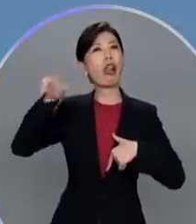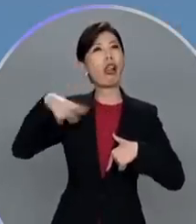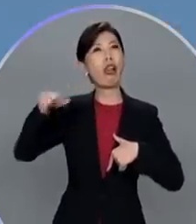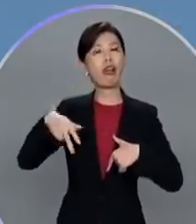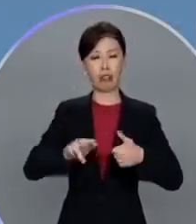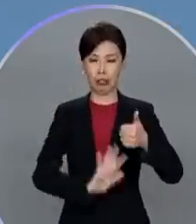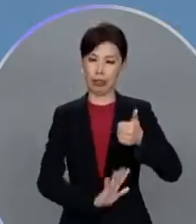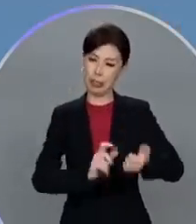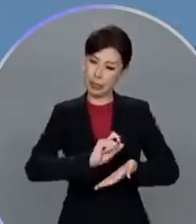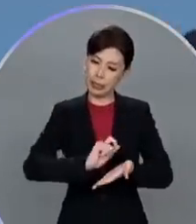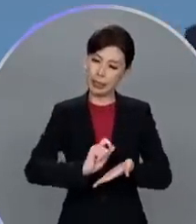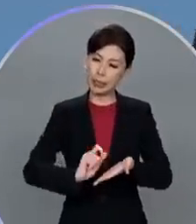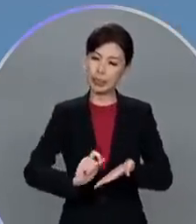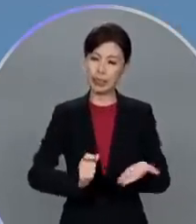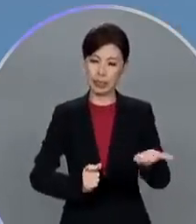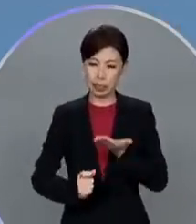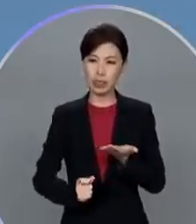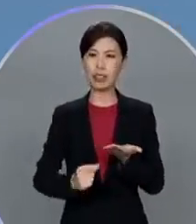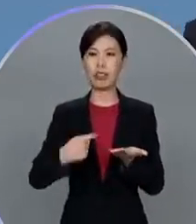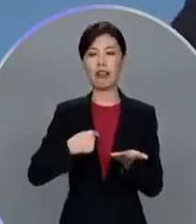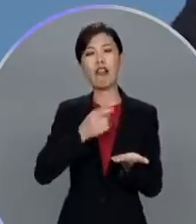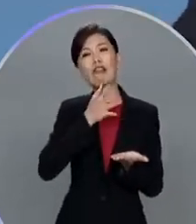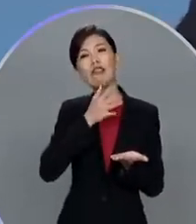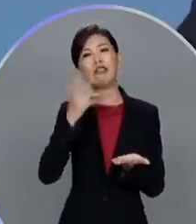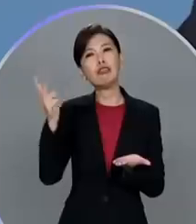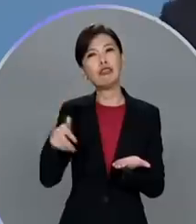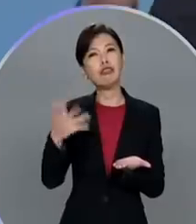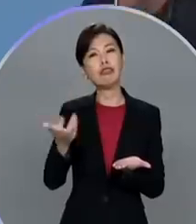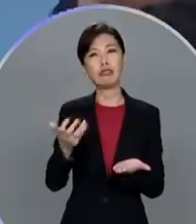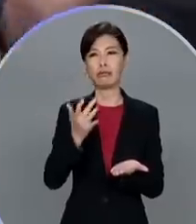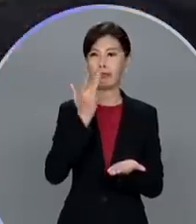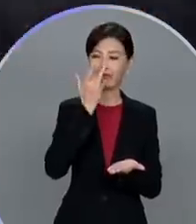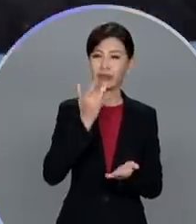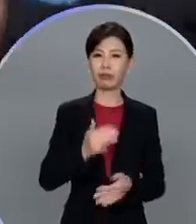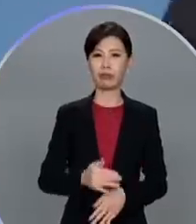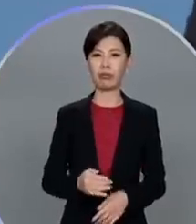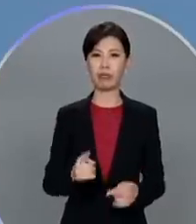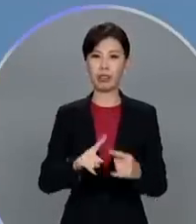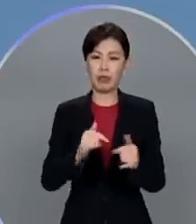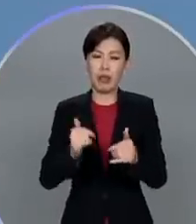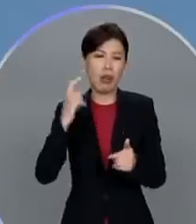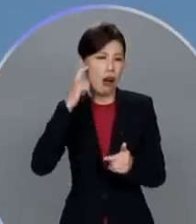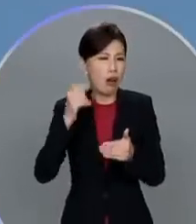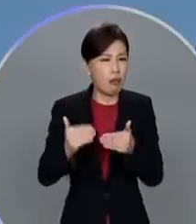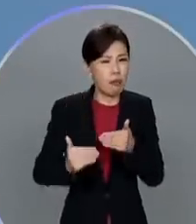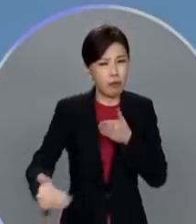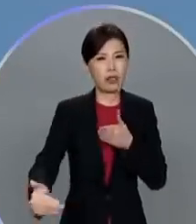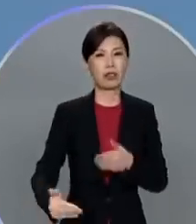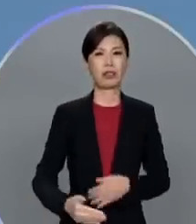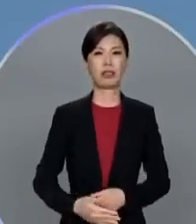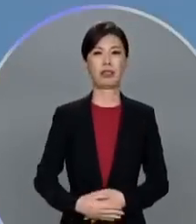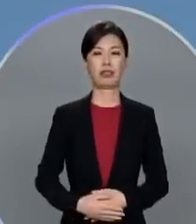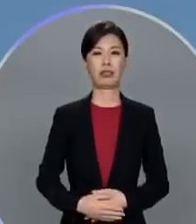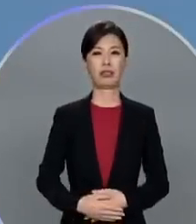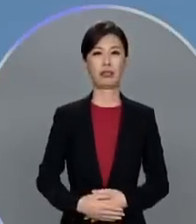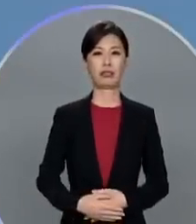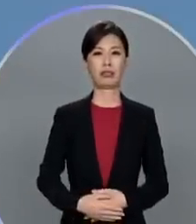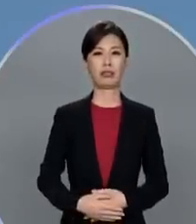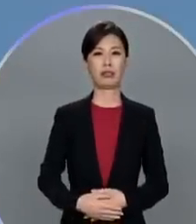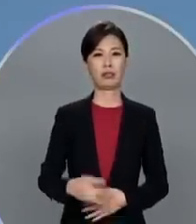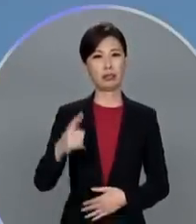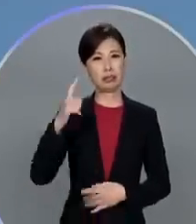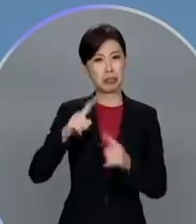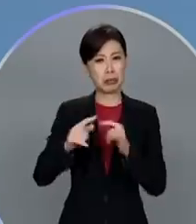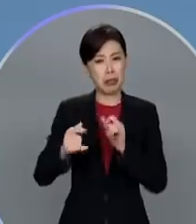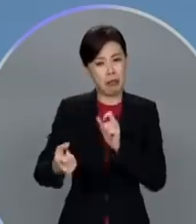练，你没有办法勇敢面对人民，人民跟你隔得越来越远，全部是你的安全人员。